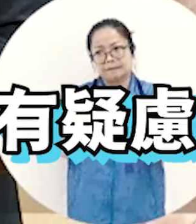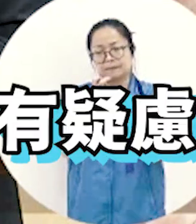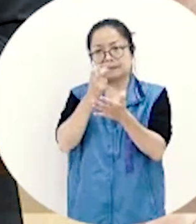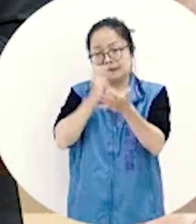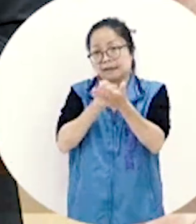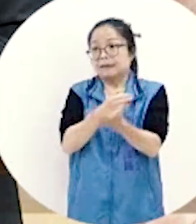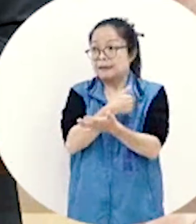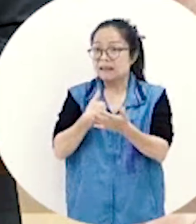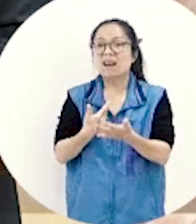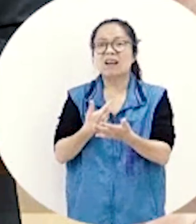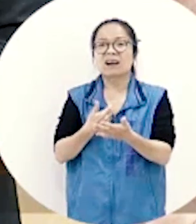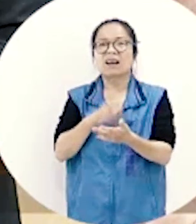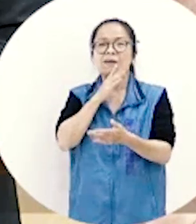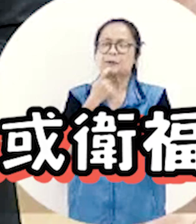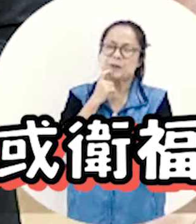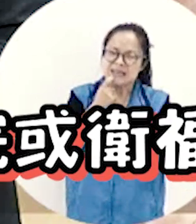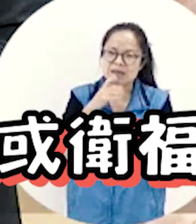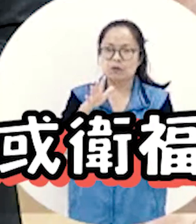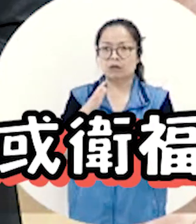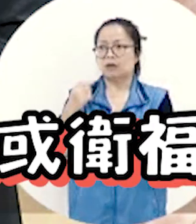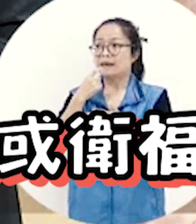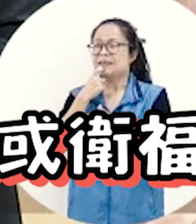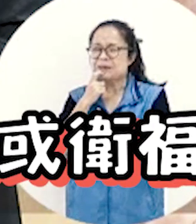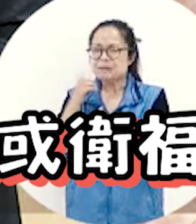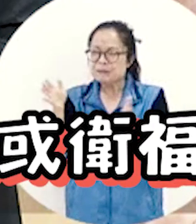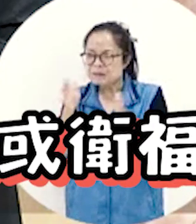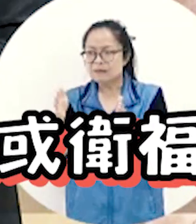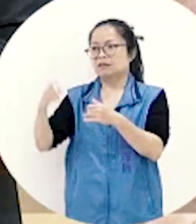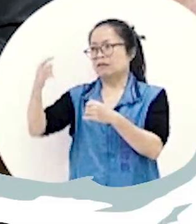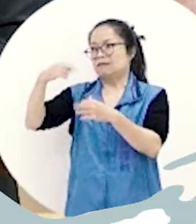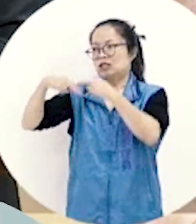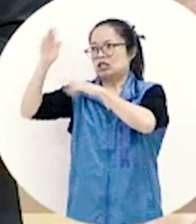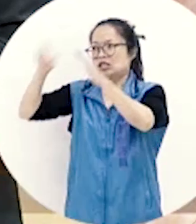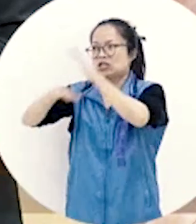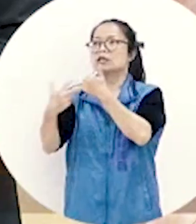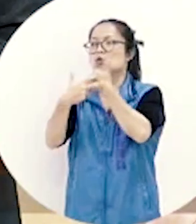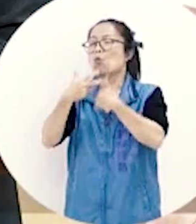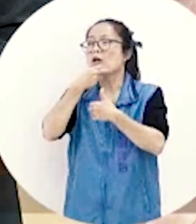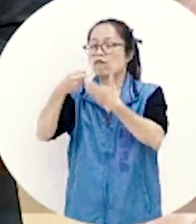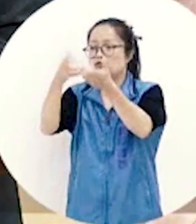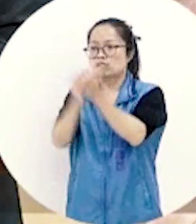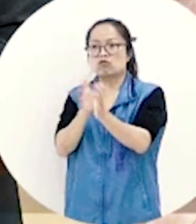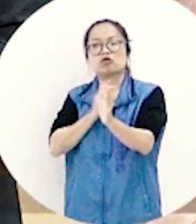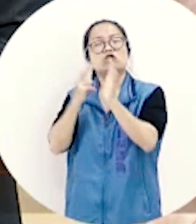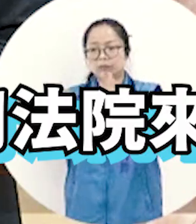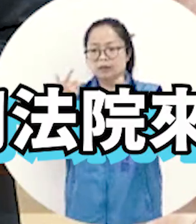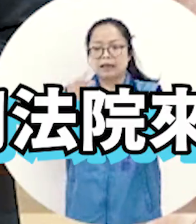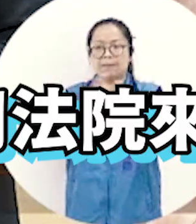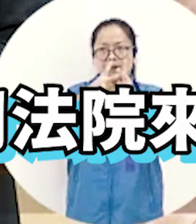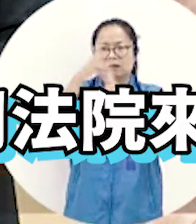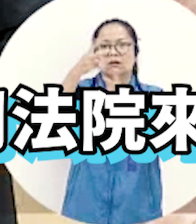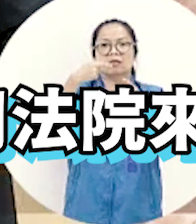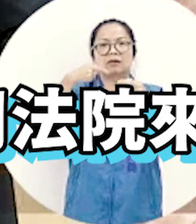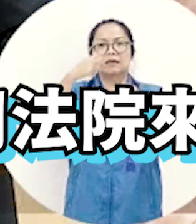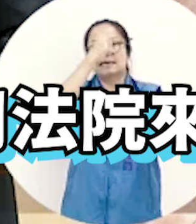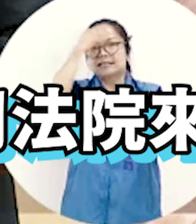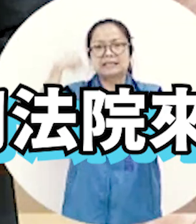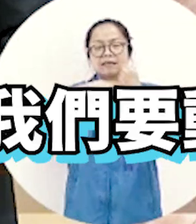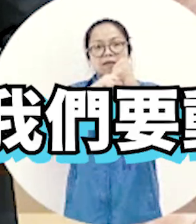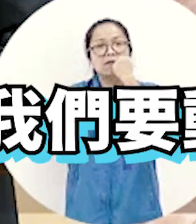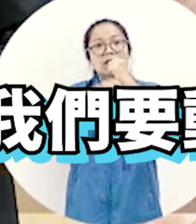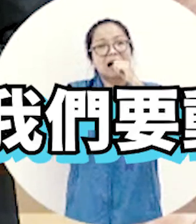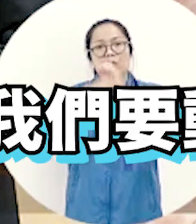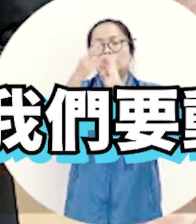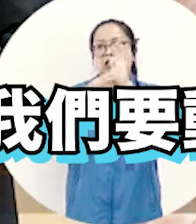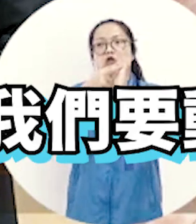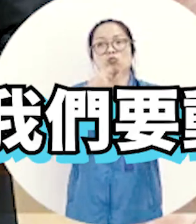有疑虑不是由行政院或卫福部来解释，应该立刻要行文给司法院，要求司法院来做解释。